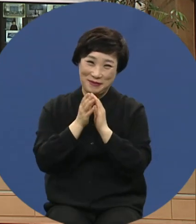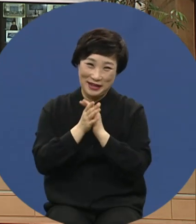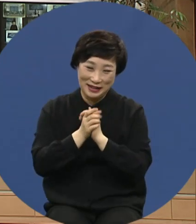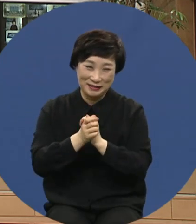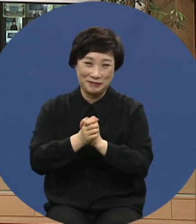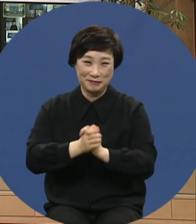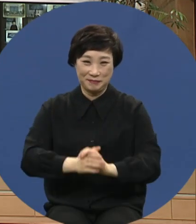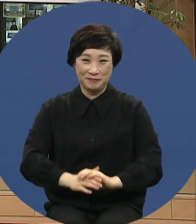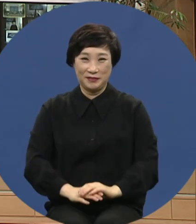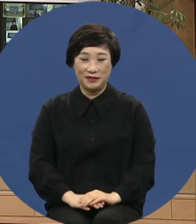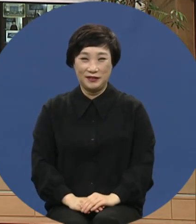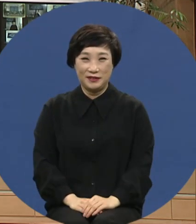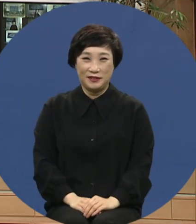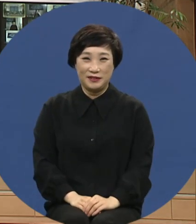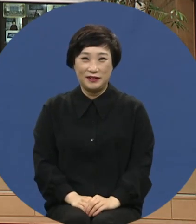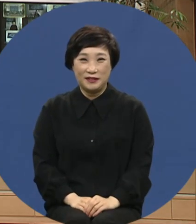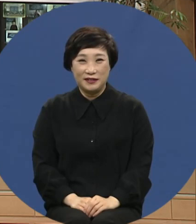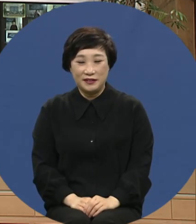찬양해.